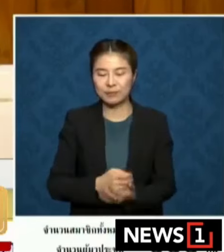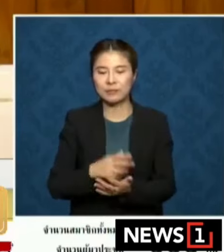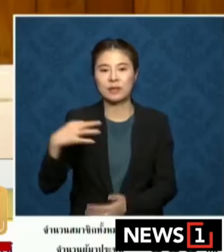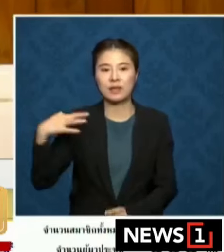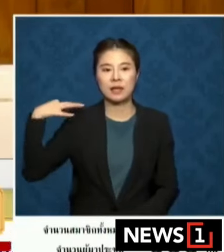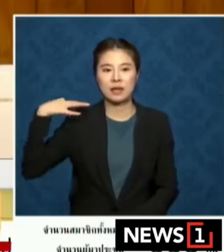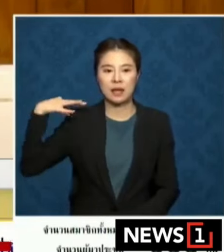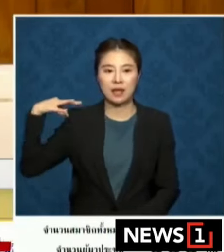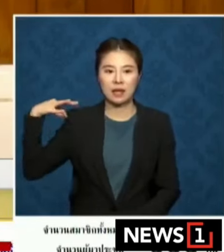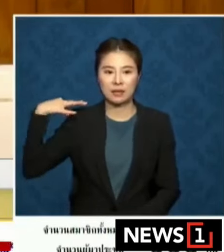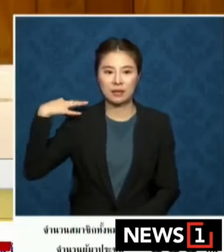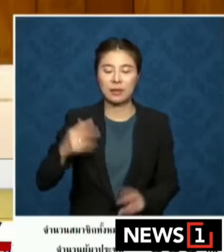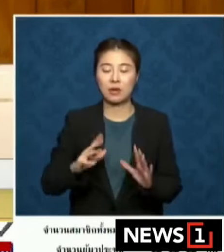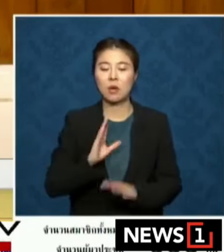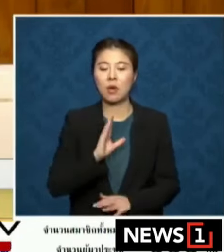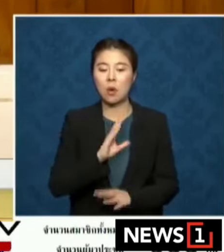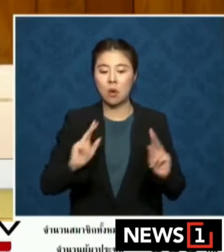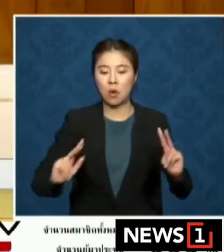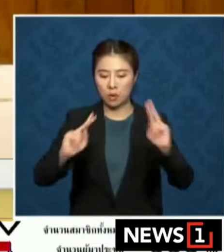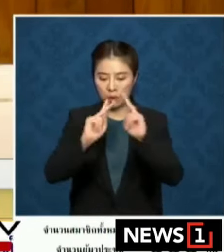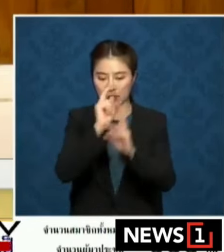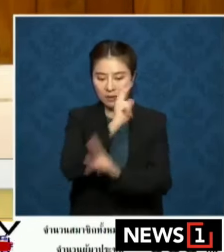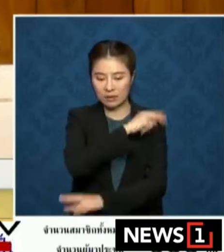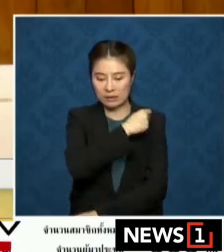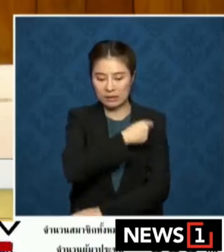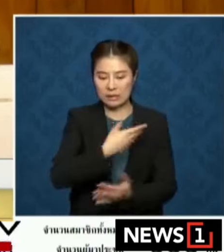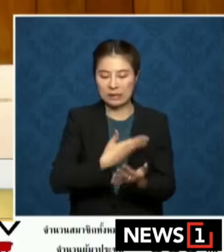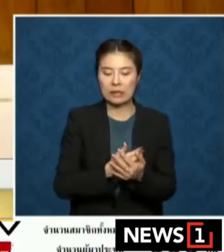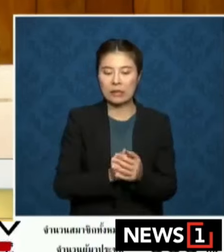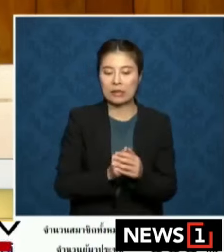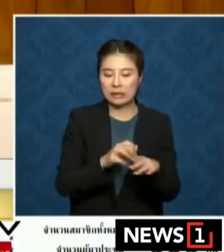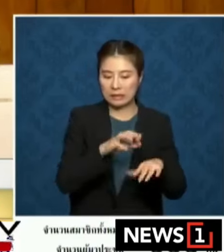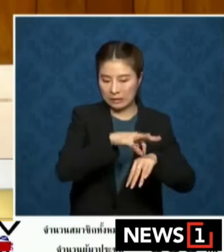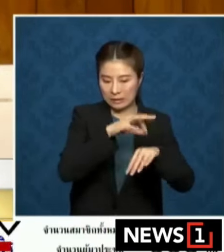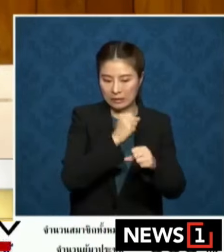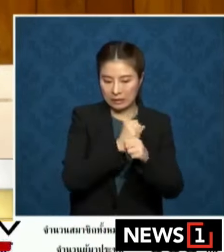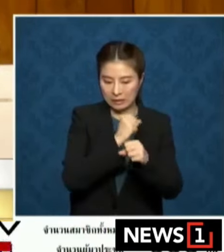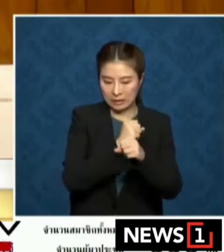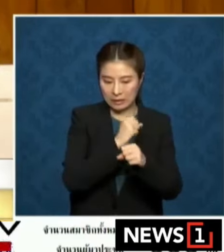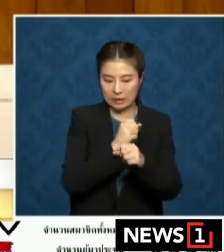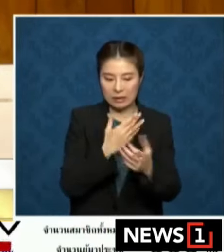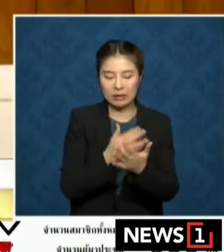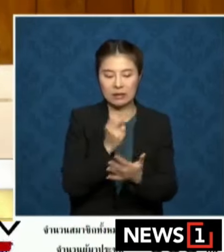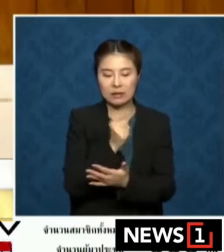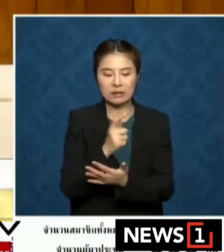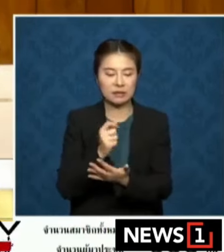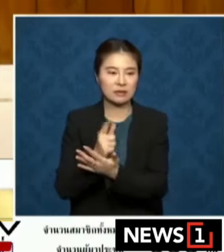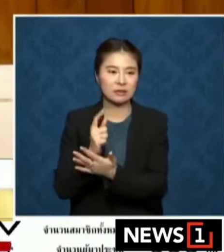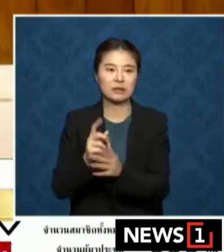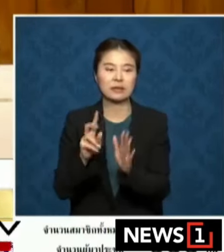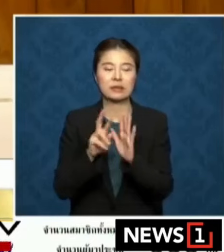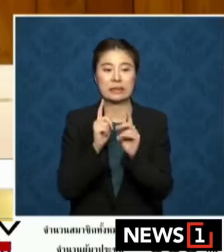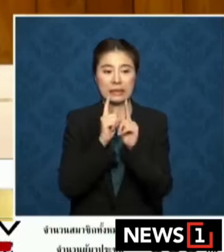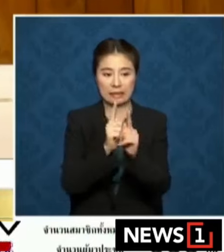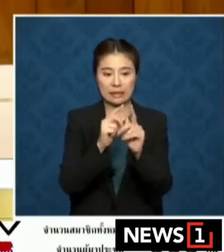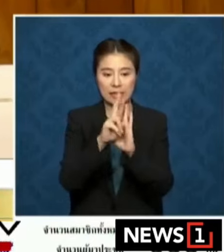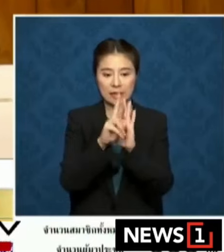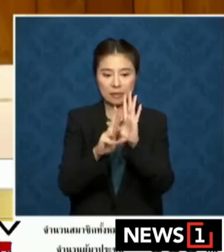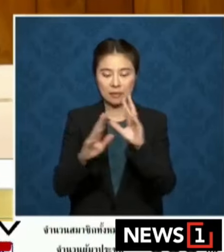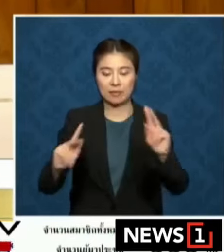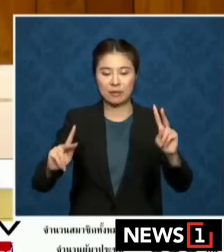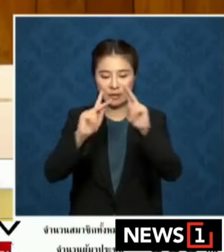จ่ายประจำปีที่ถูกจัดสรรให้หน่วยงานเพิ่มเติมจากงบประมาณปกติที่ไม่สามารถจัดสรรงบประมาณผ่านระบบปกติได้โครง